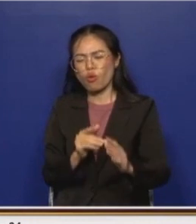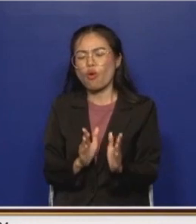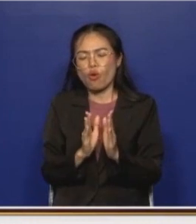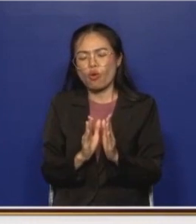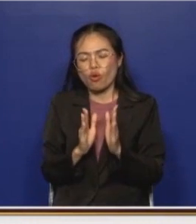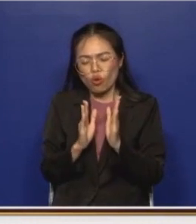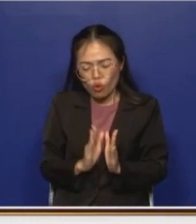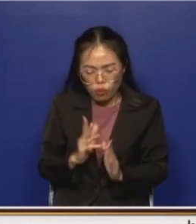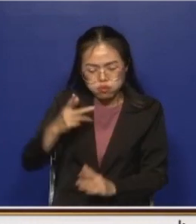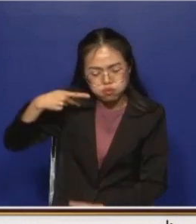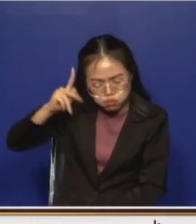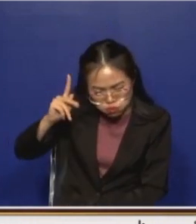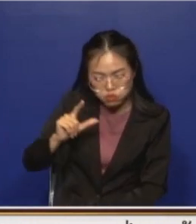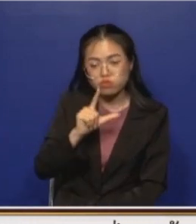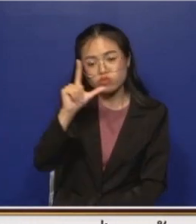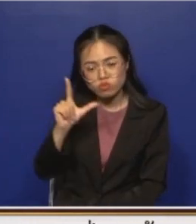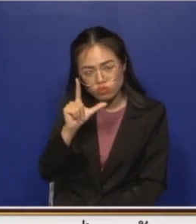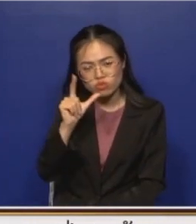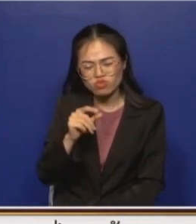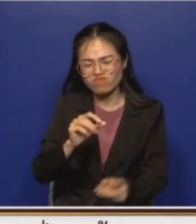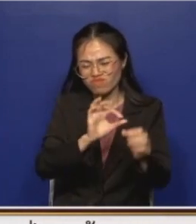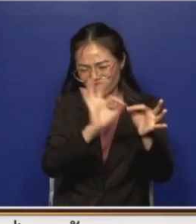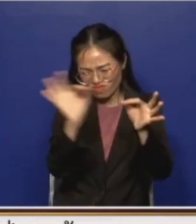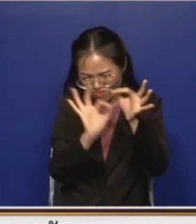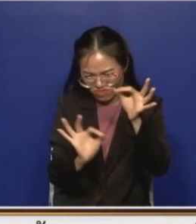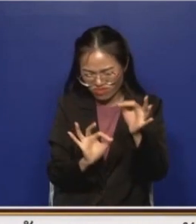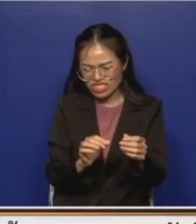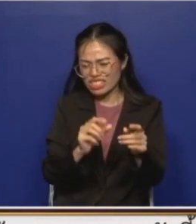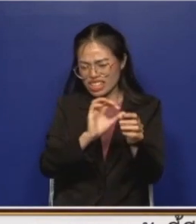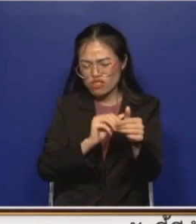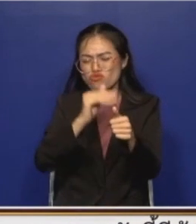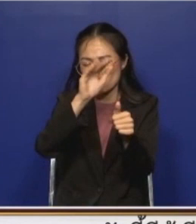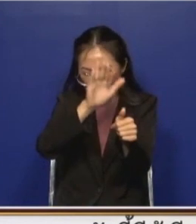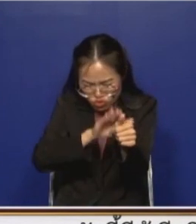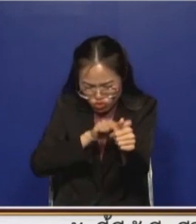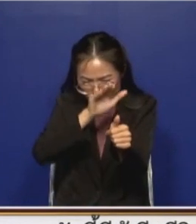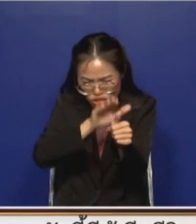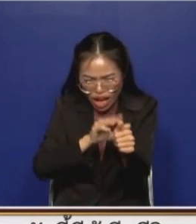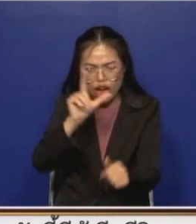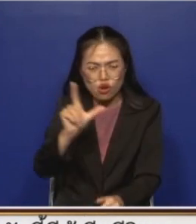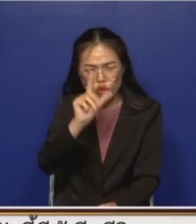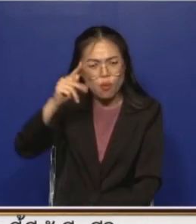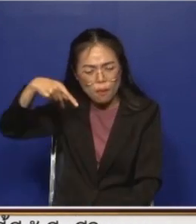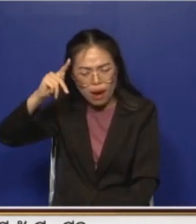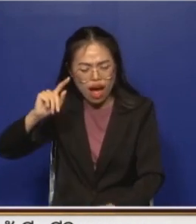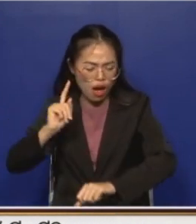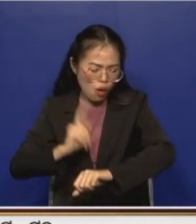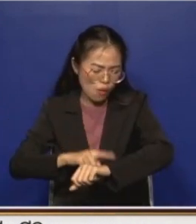สี่ตีห้าเพื่อจะได้รับบัตรคิวฮะผมเข้าใจว่ารัฐบาลพยายามแก้ปัญหาอยู่